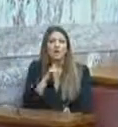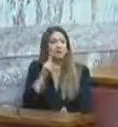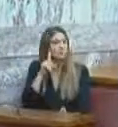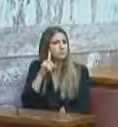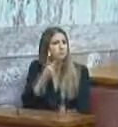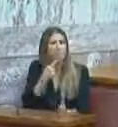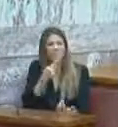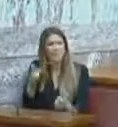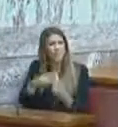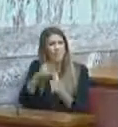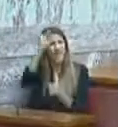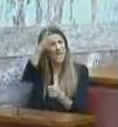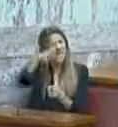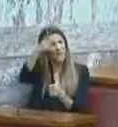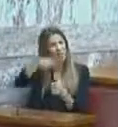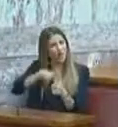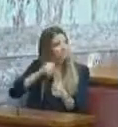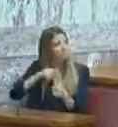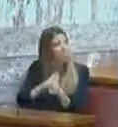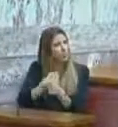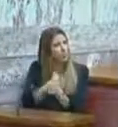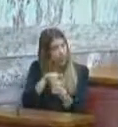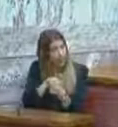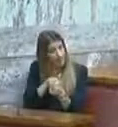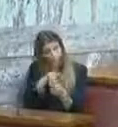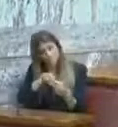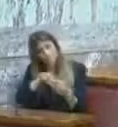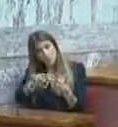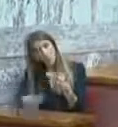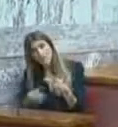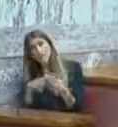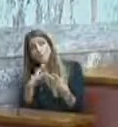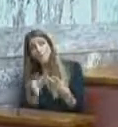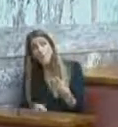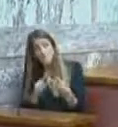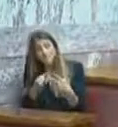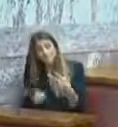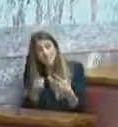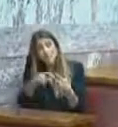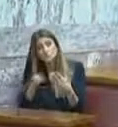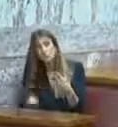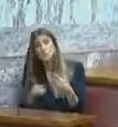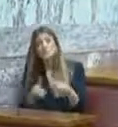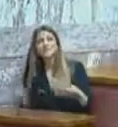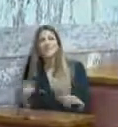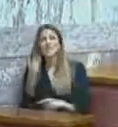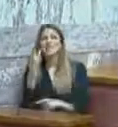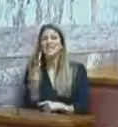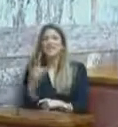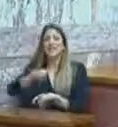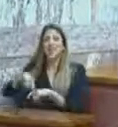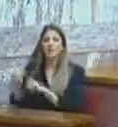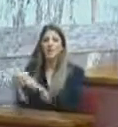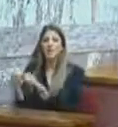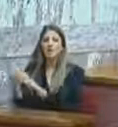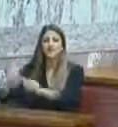Γιατί δεν το κάνατε στην πρώτη συνεδρίαση? Τι καινούργια έγινε σε αυτές τις 10 συνεδριάσεις? Τι καινούργια έγινε με αυτές τις 30 ώρες εργασιών της Επιτροπής, το